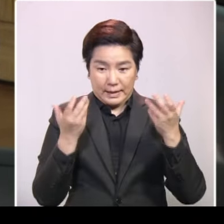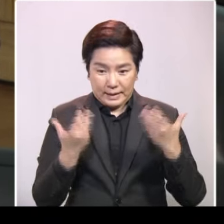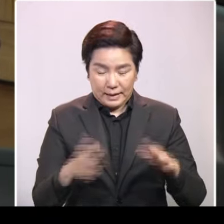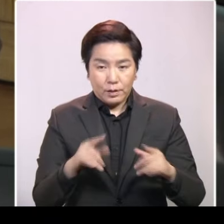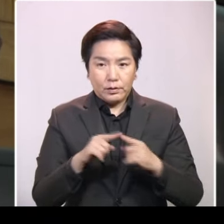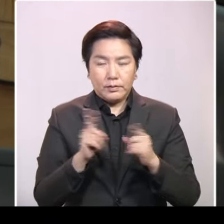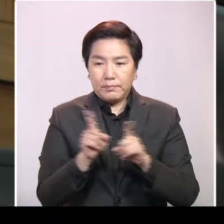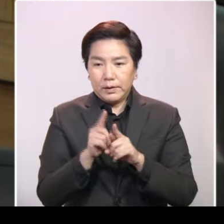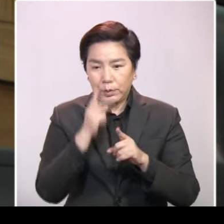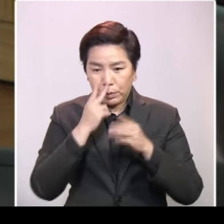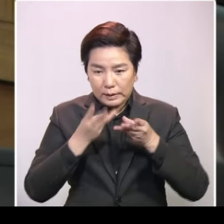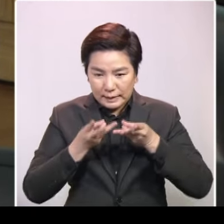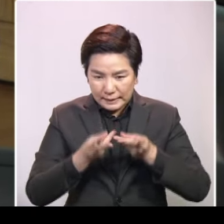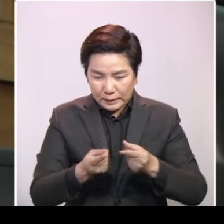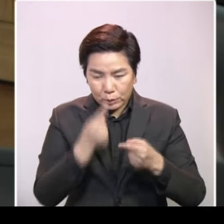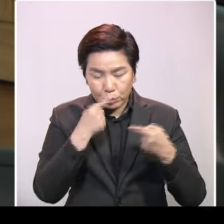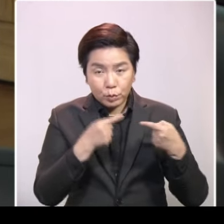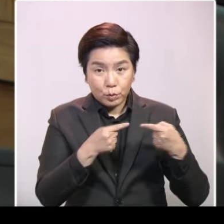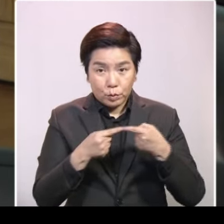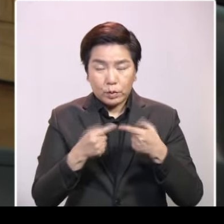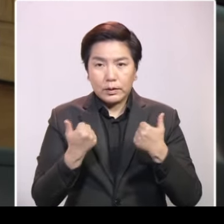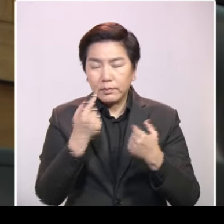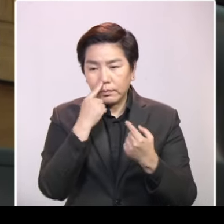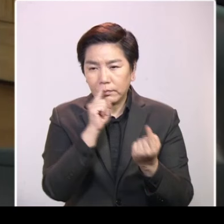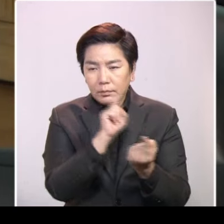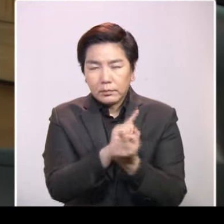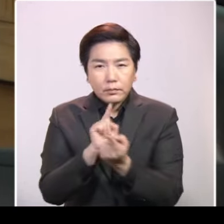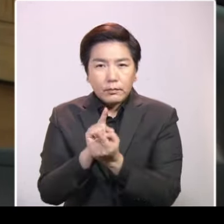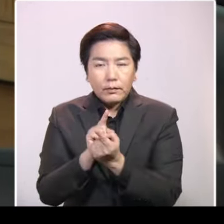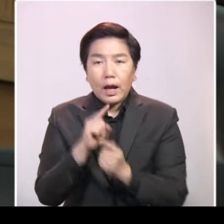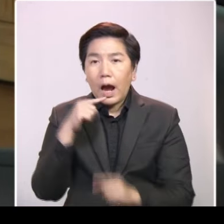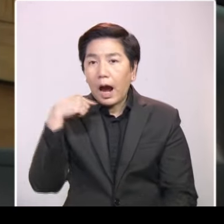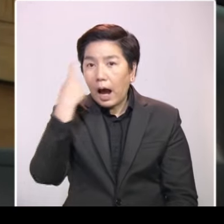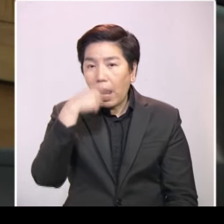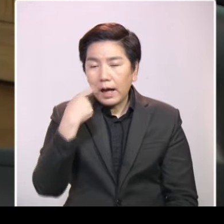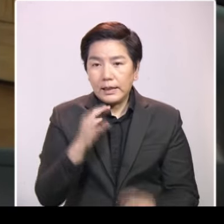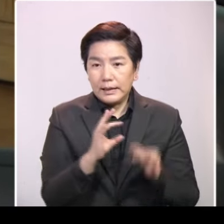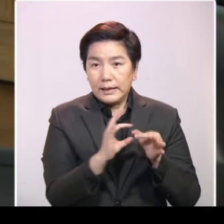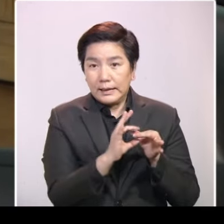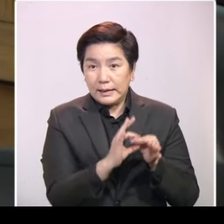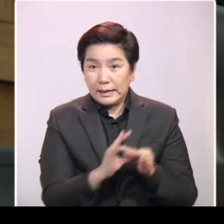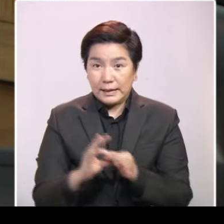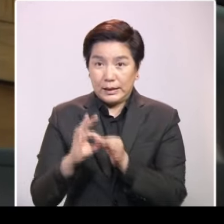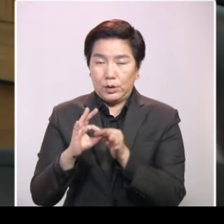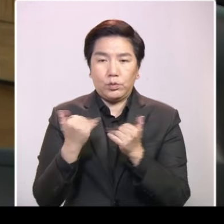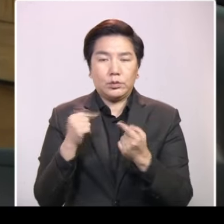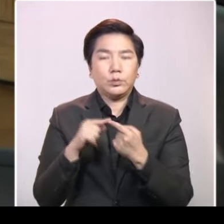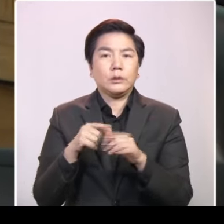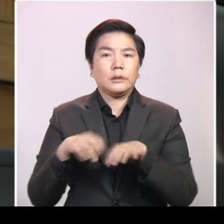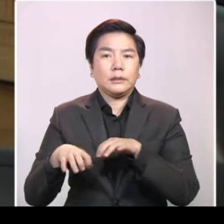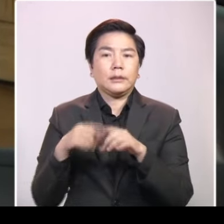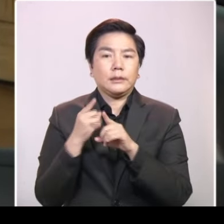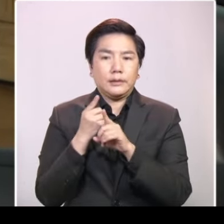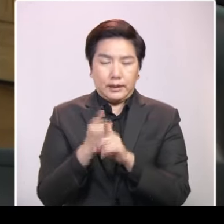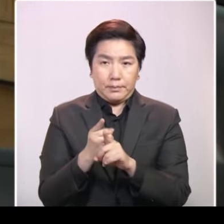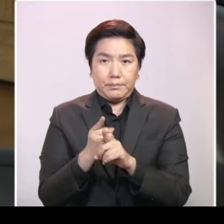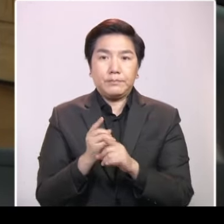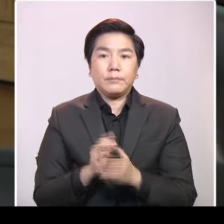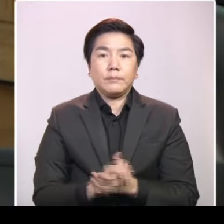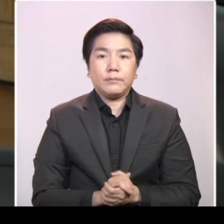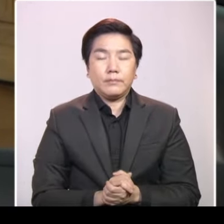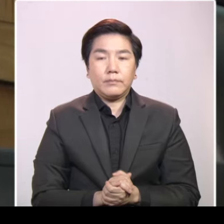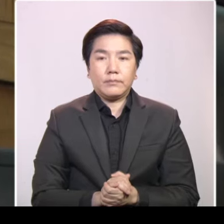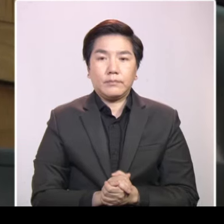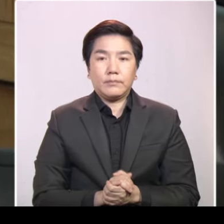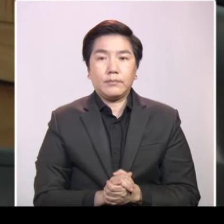อ่าเข้มงวดในเรื่องนี้ต่อไปแลหากพบว่ามีใครก็ตามที่มีส่วนเกี่ยวข้องนะครับเราก็จะดำเนินการอย่างเด็ดขาด